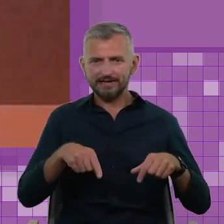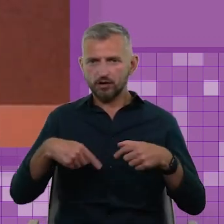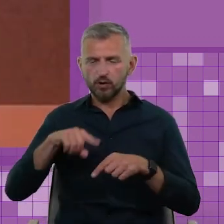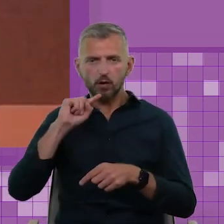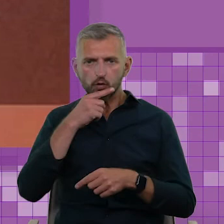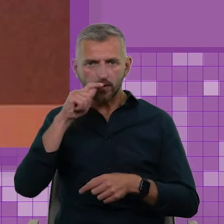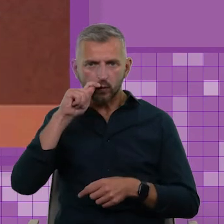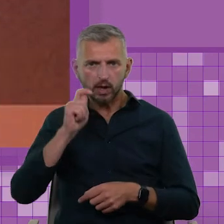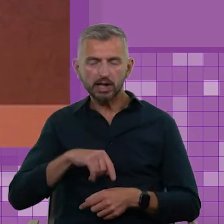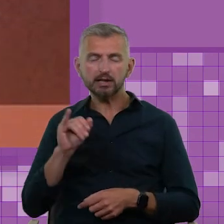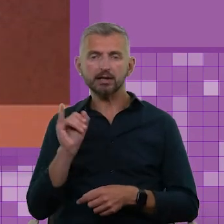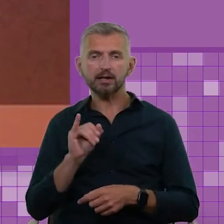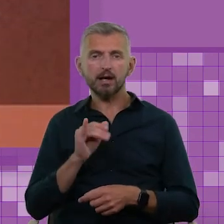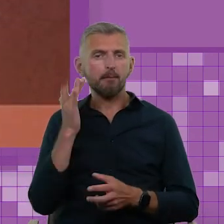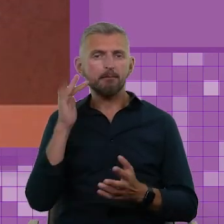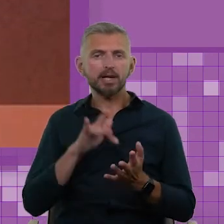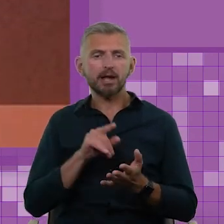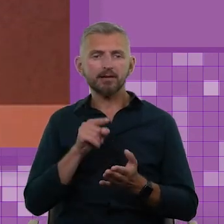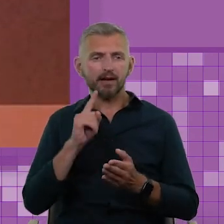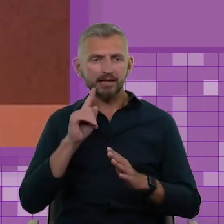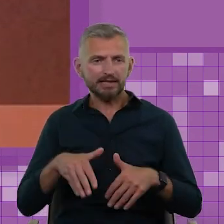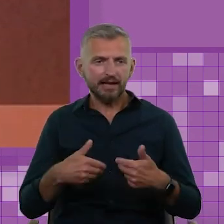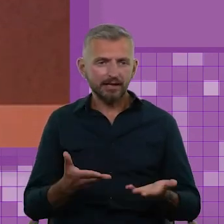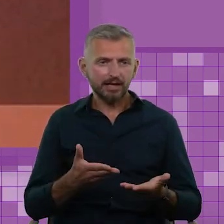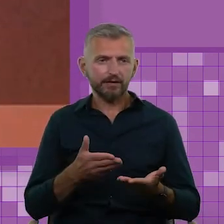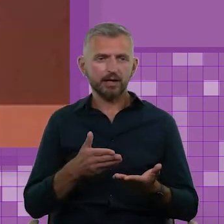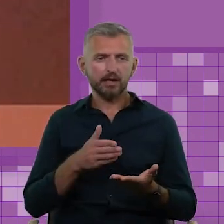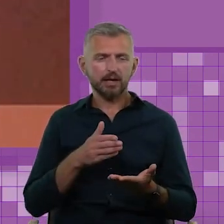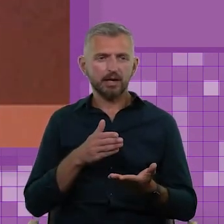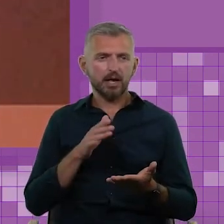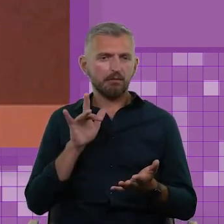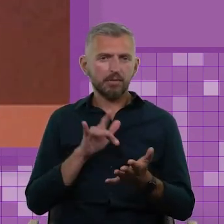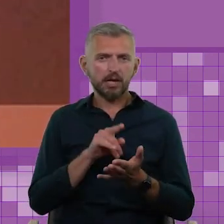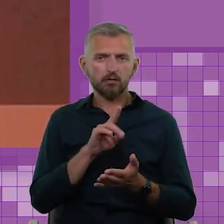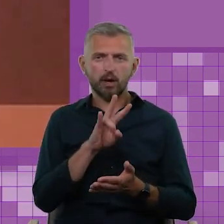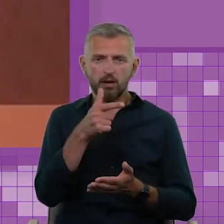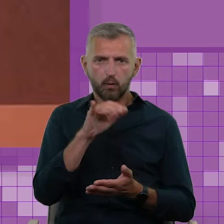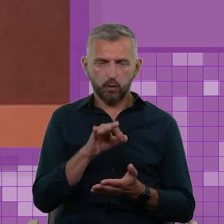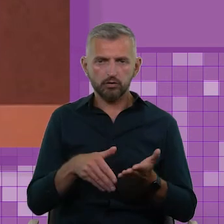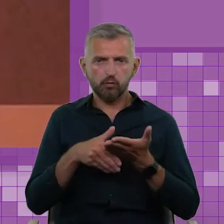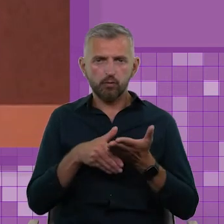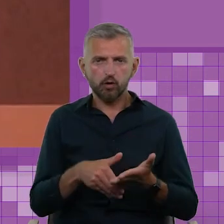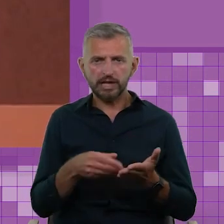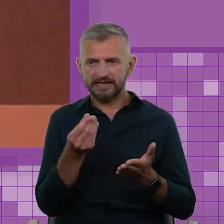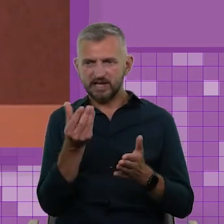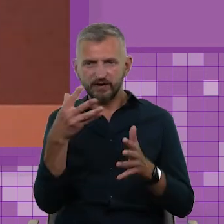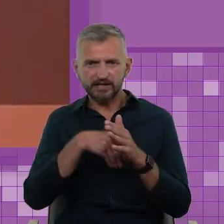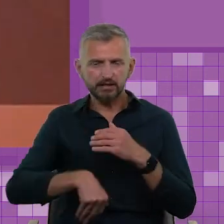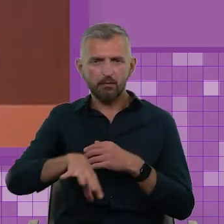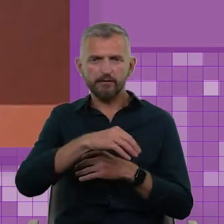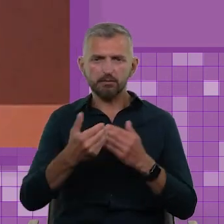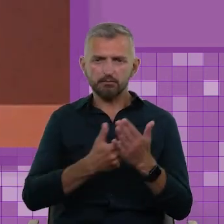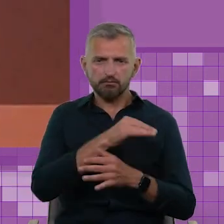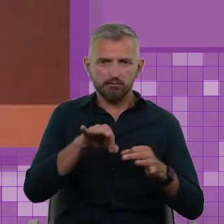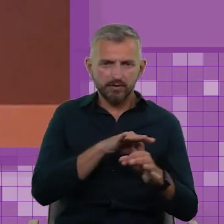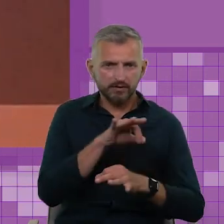України. І мета цієї ініціативи, чи мета цього NGO – допомогти з інвестиціями всім стартапам